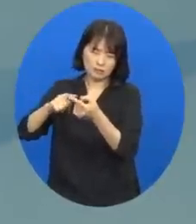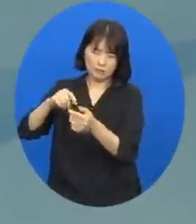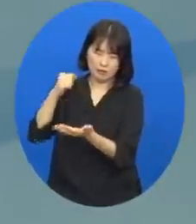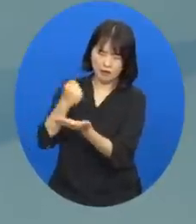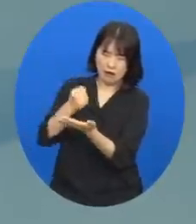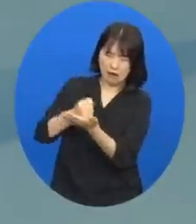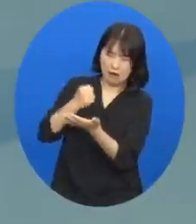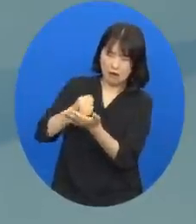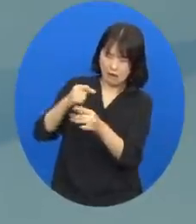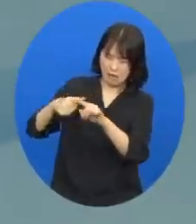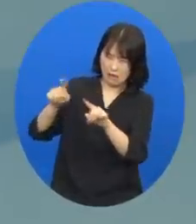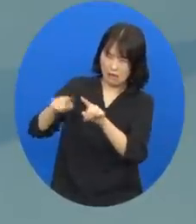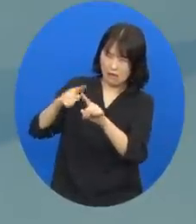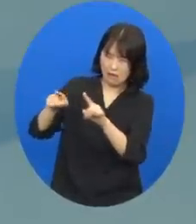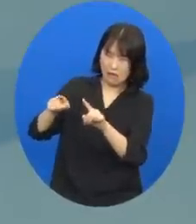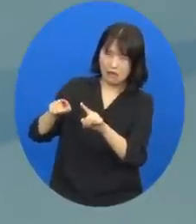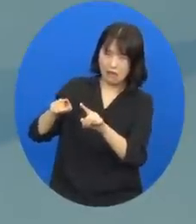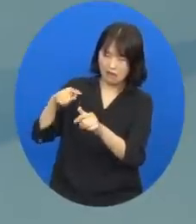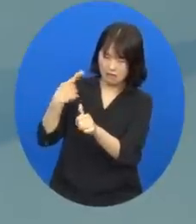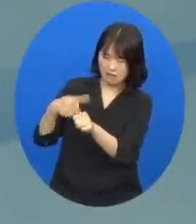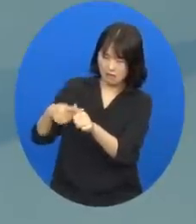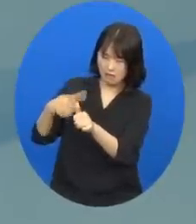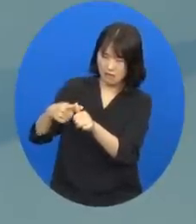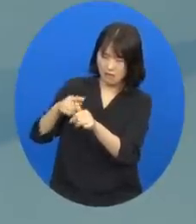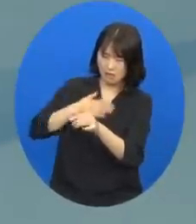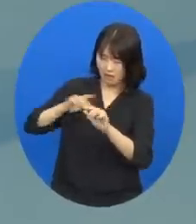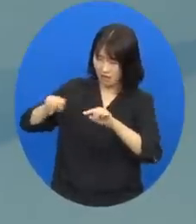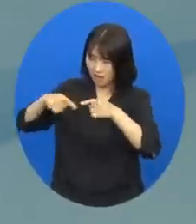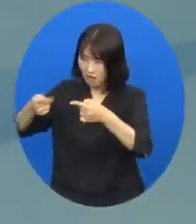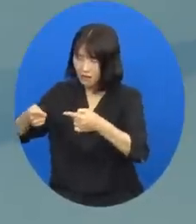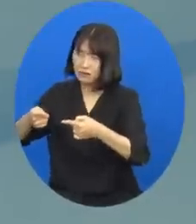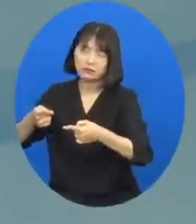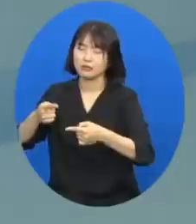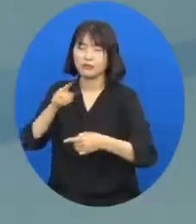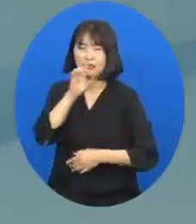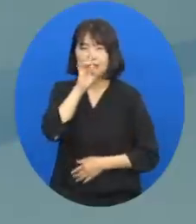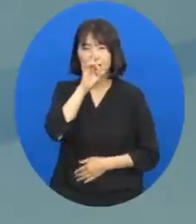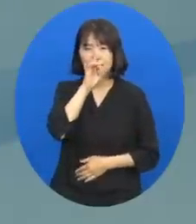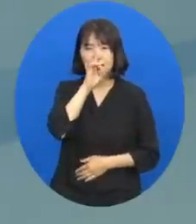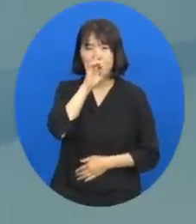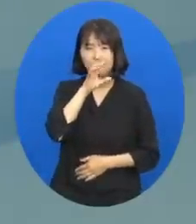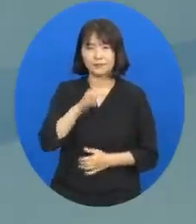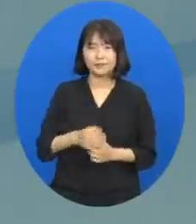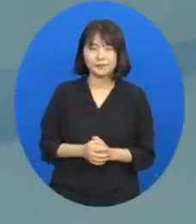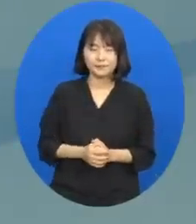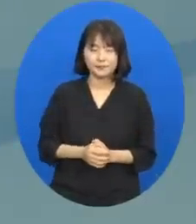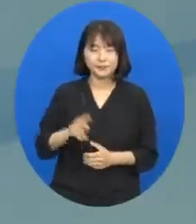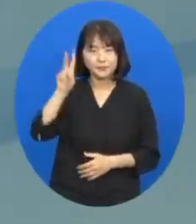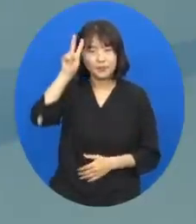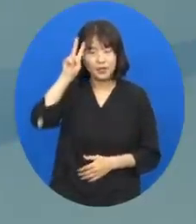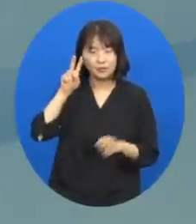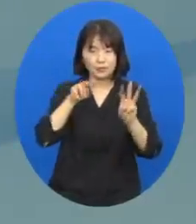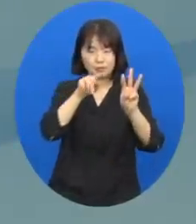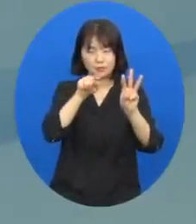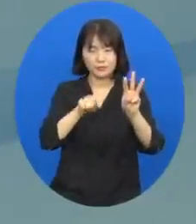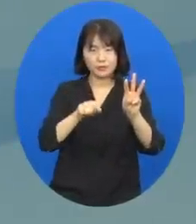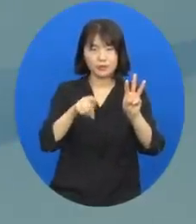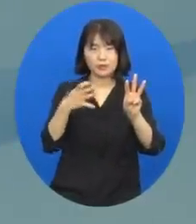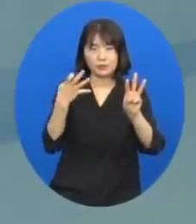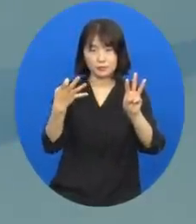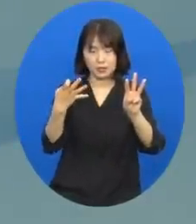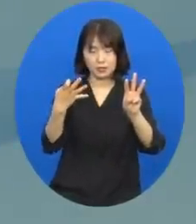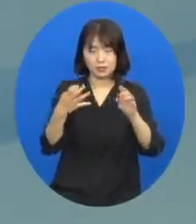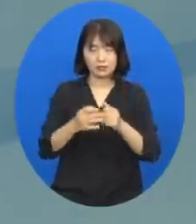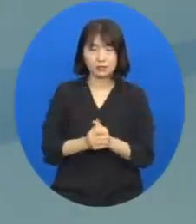평가하는 일에 결코 들어가서는 안됩니다 여러 부서 3장 14절에 이 시기를